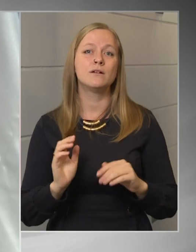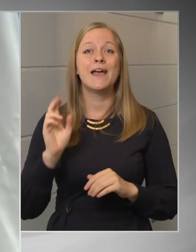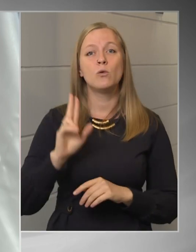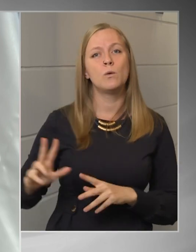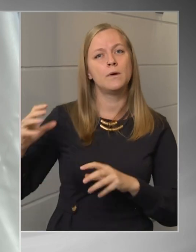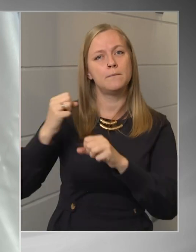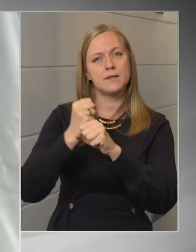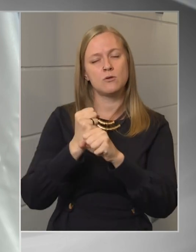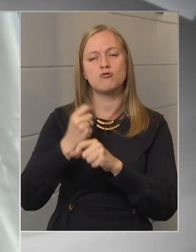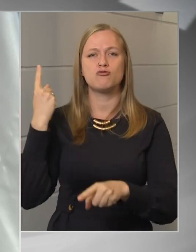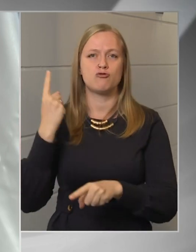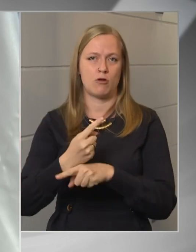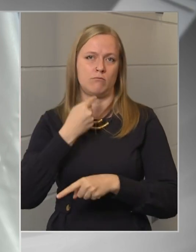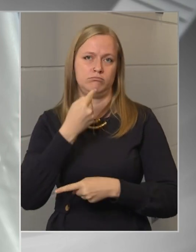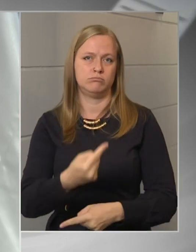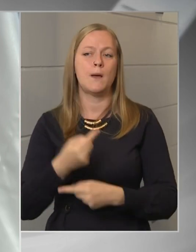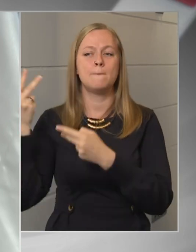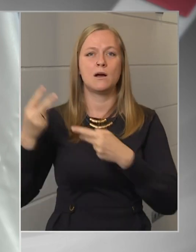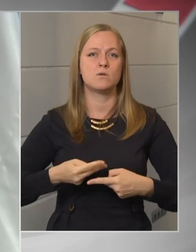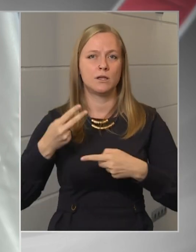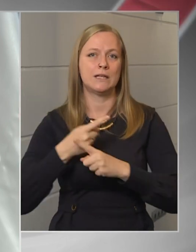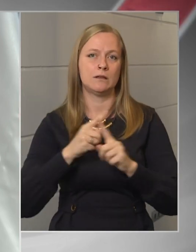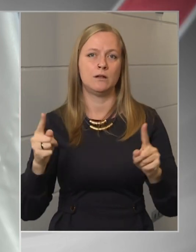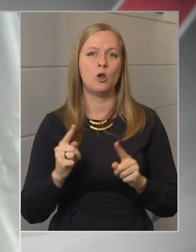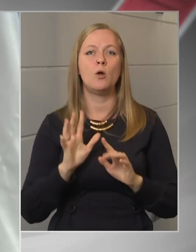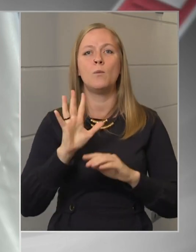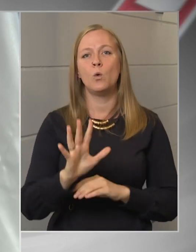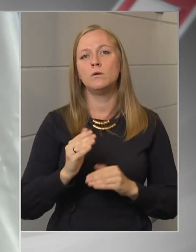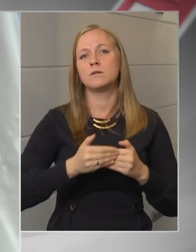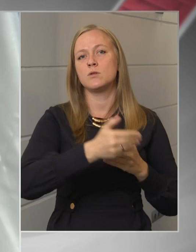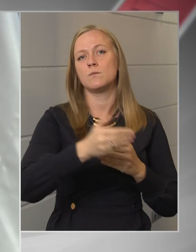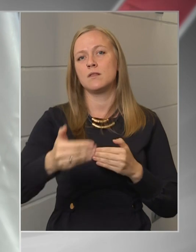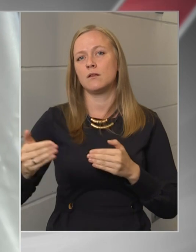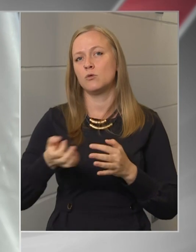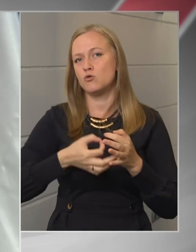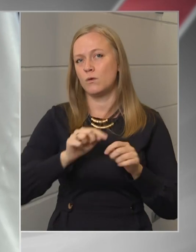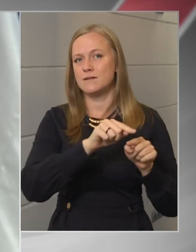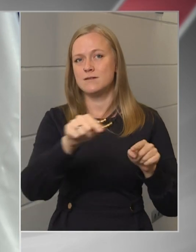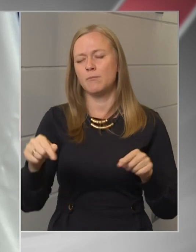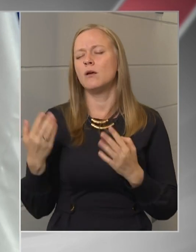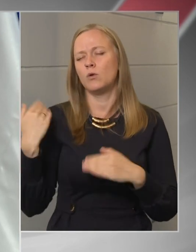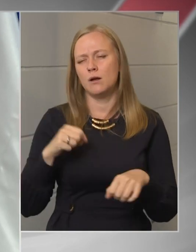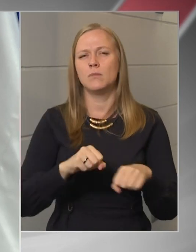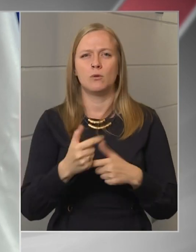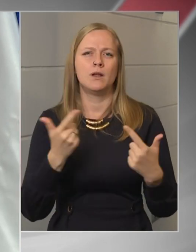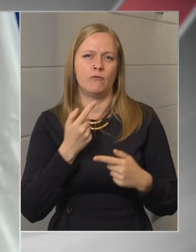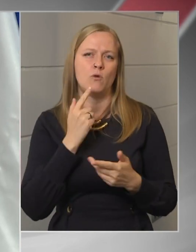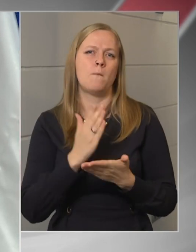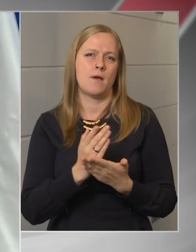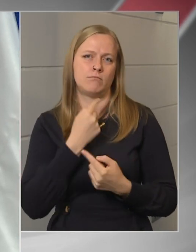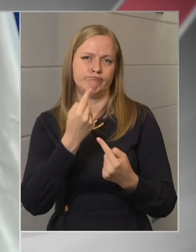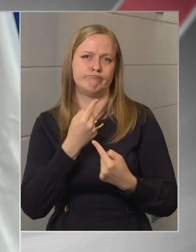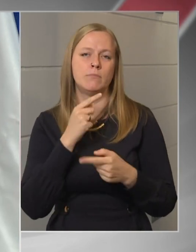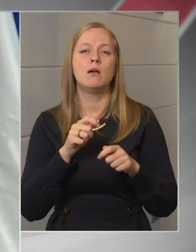Bizottság rendelte elbehozatali tilalmat az öt szomszédos országba. Már a korábbi kormányinfón ismertettem a kormánynak azt a